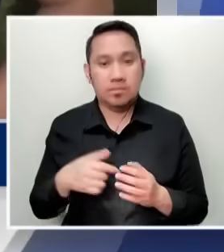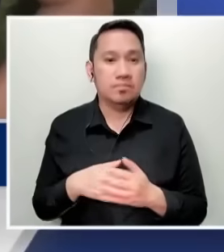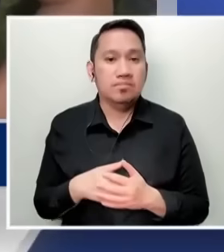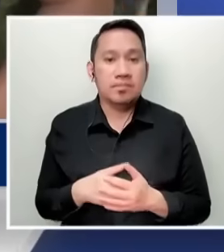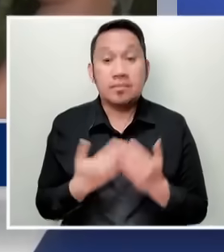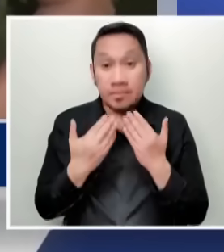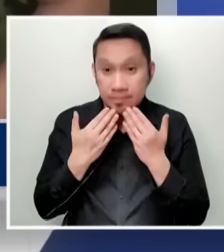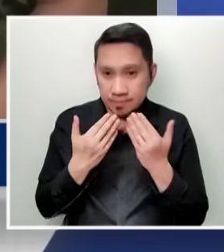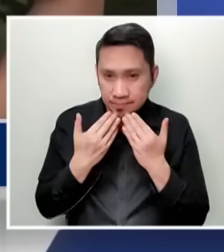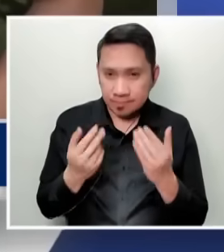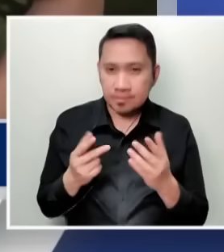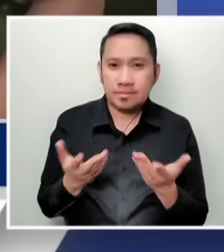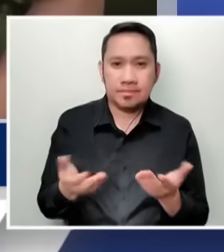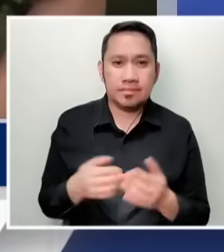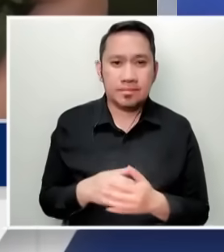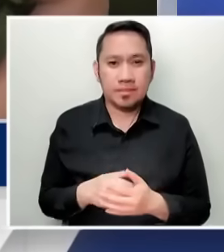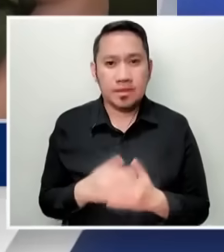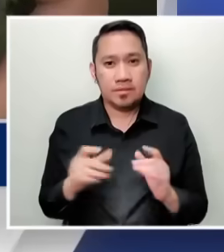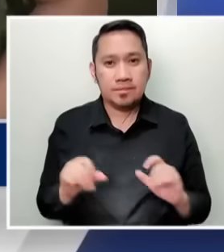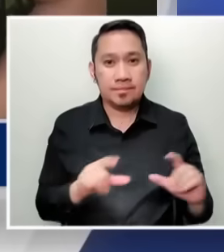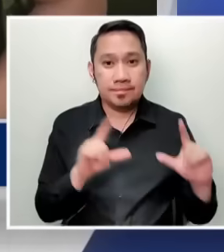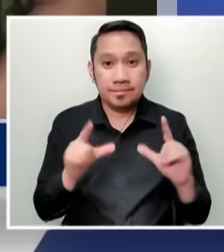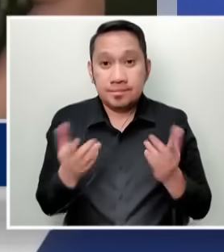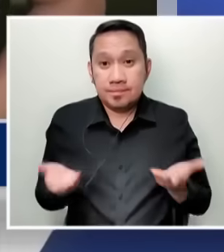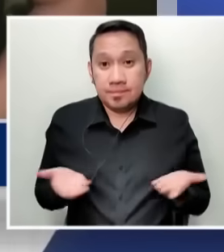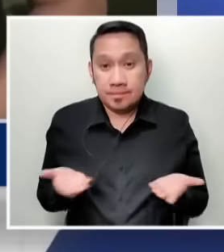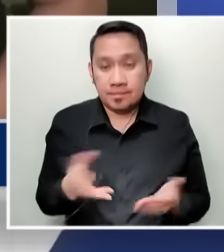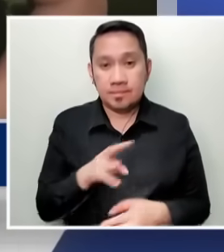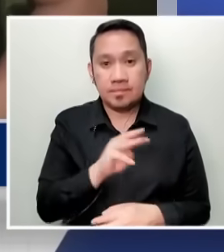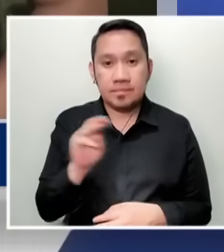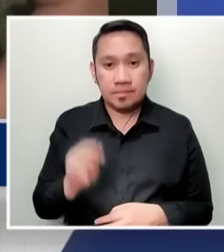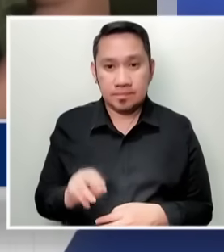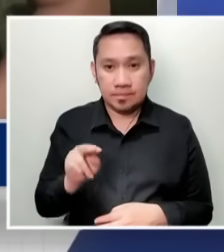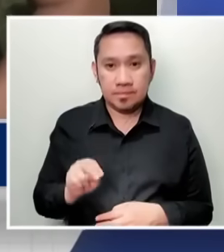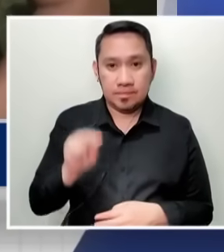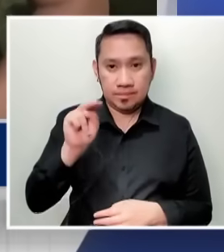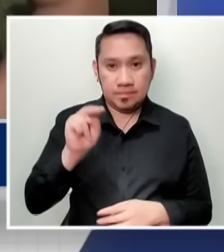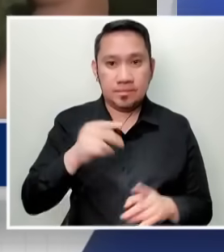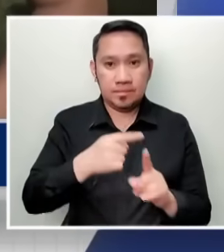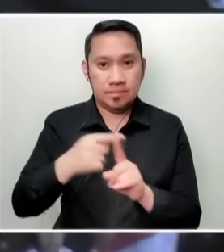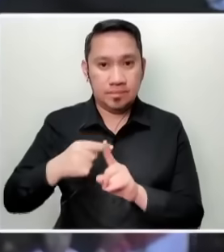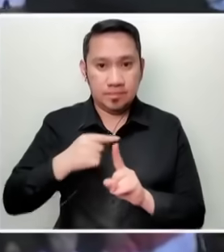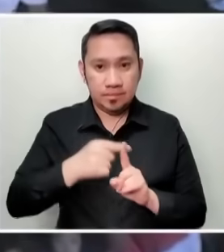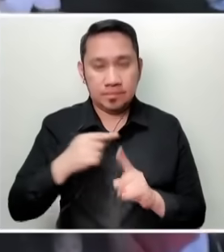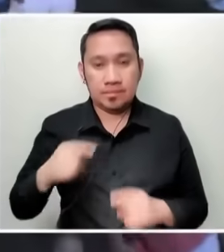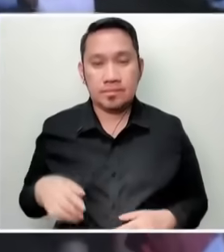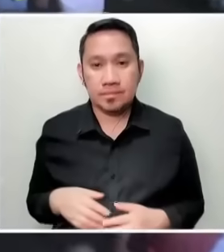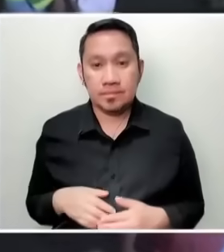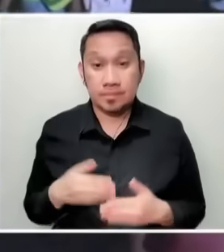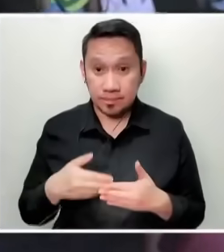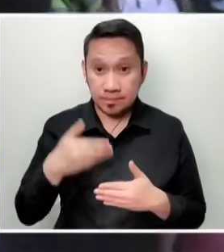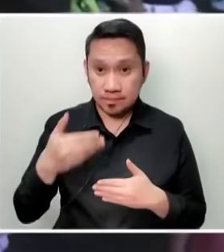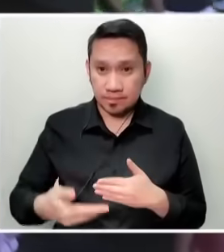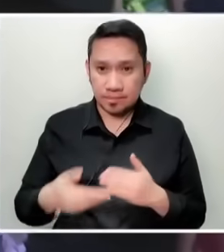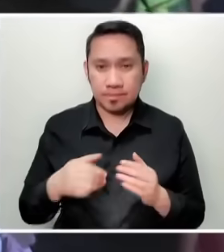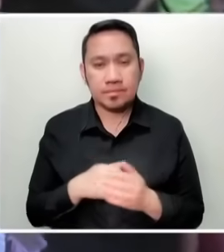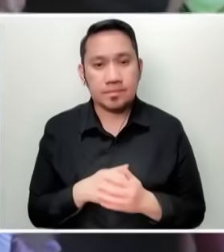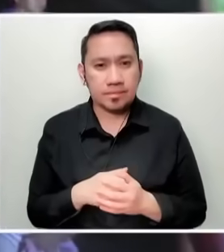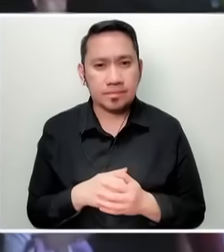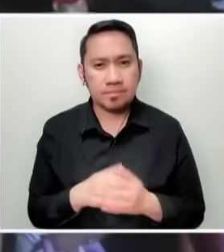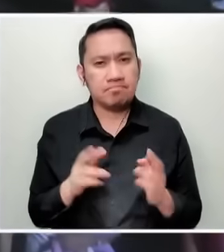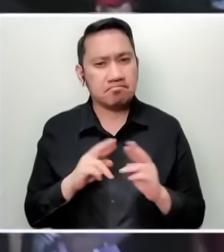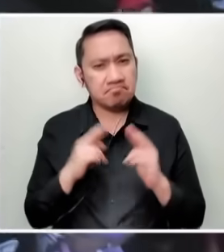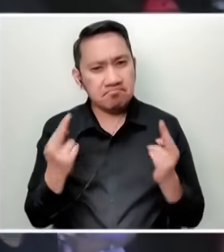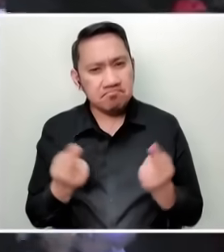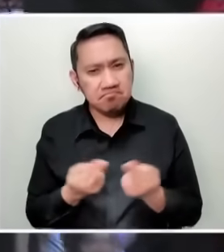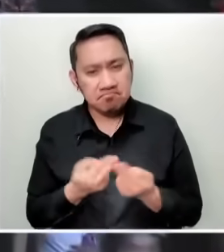Maraming salamat, Jeffrey Rice, live mula dito sa Manila North Cemetery. Samantala, inalala naman ang mga kamag-anak